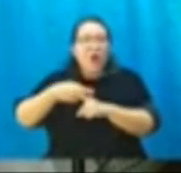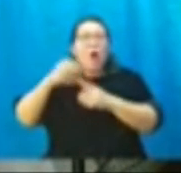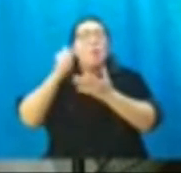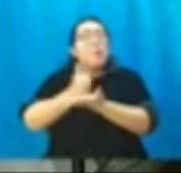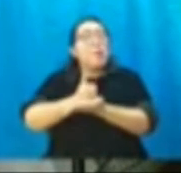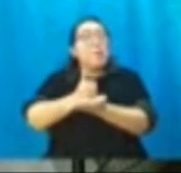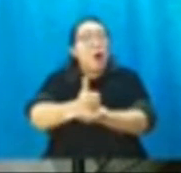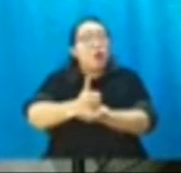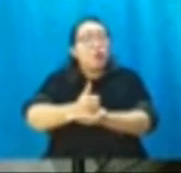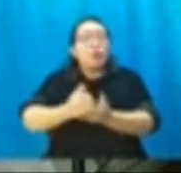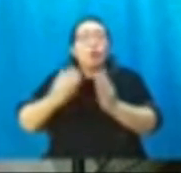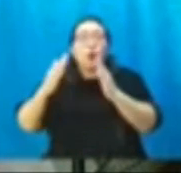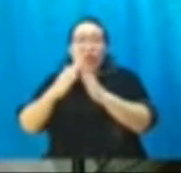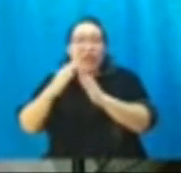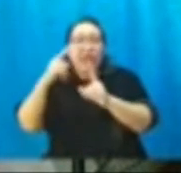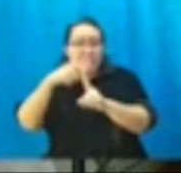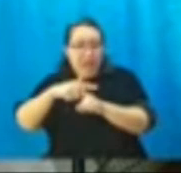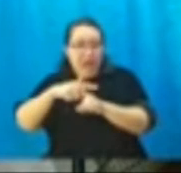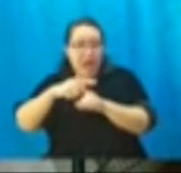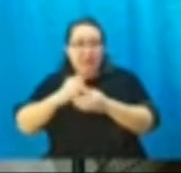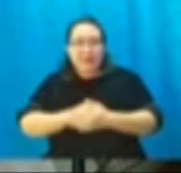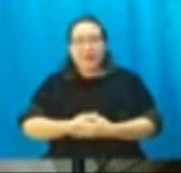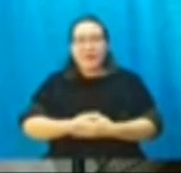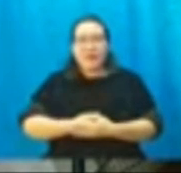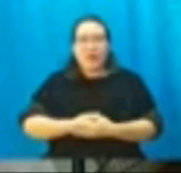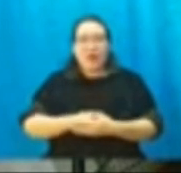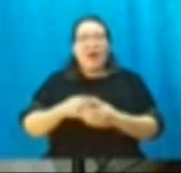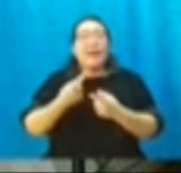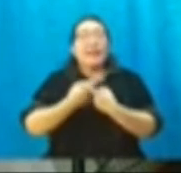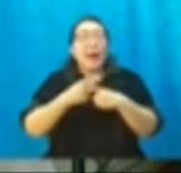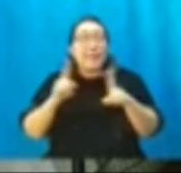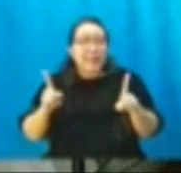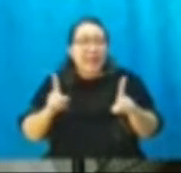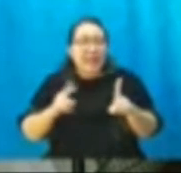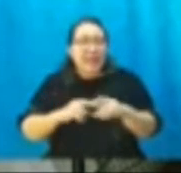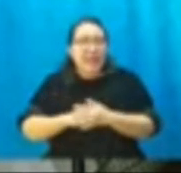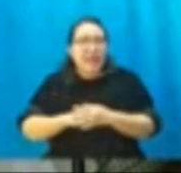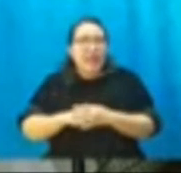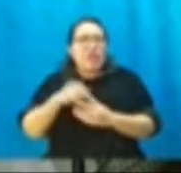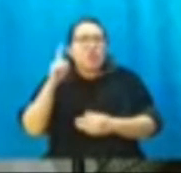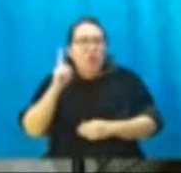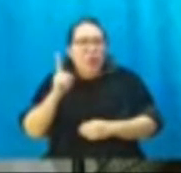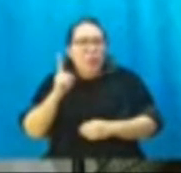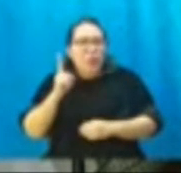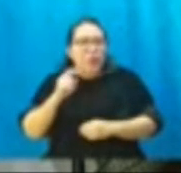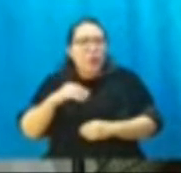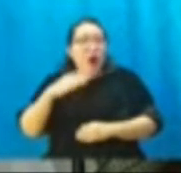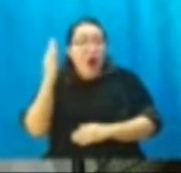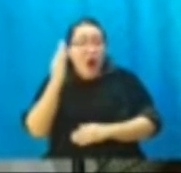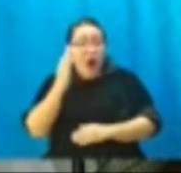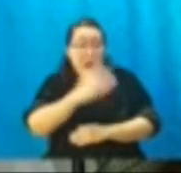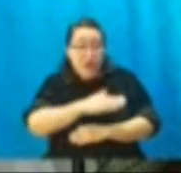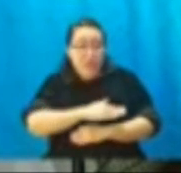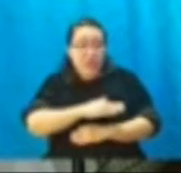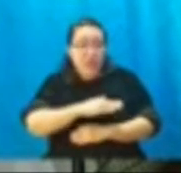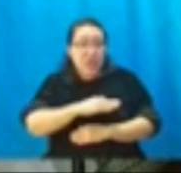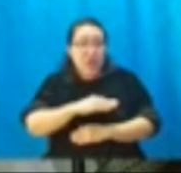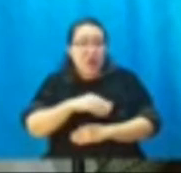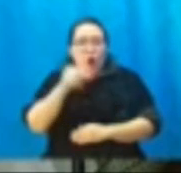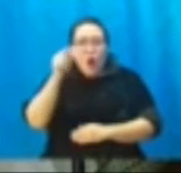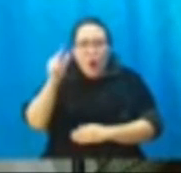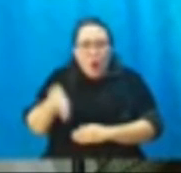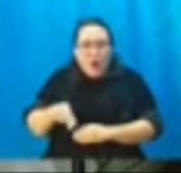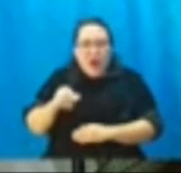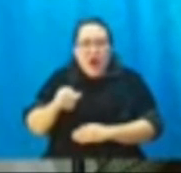ada ini dan itu pada suatu pesta jam 09.00 ini dia tersandung jatuh pingsan